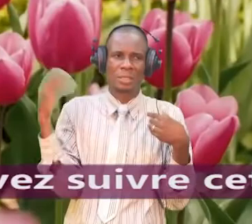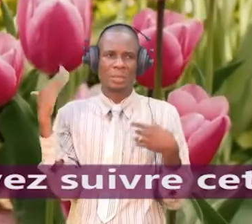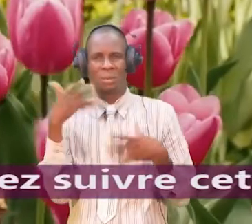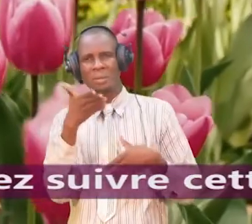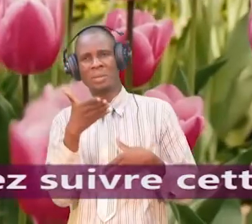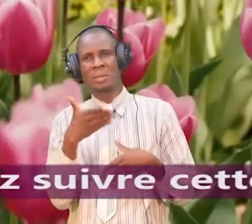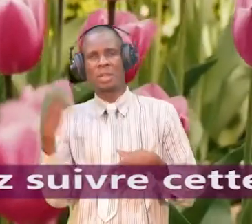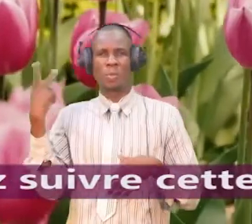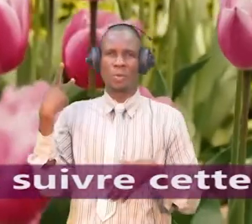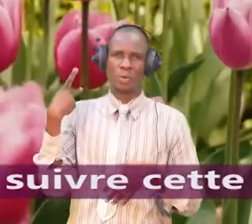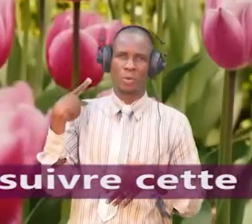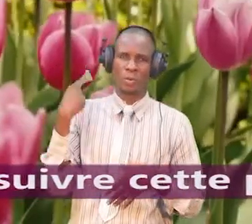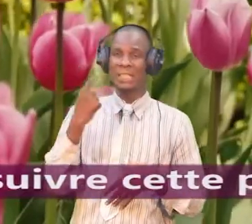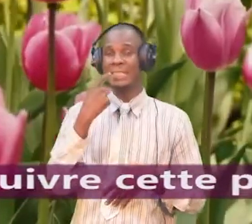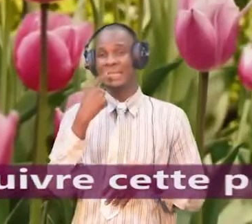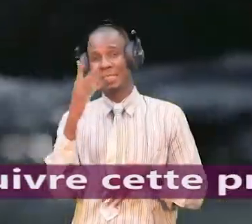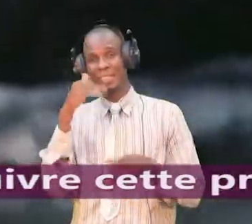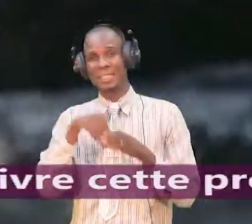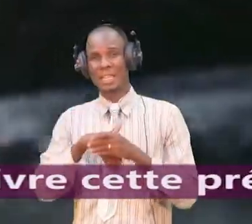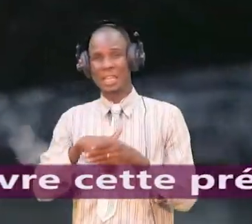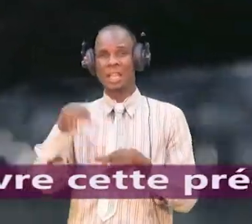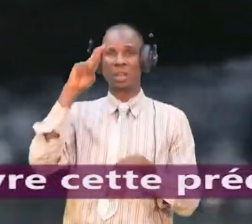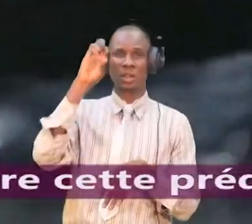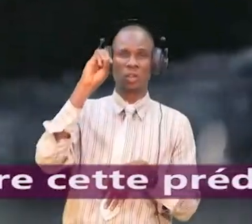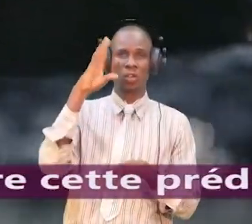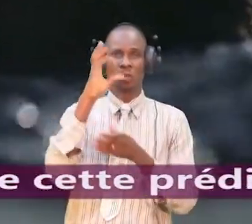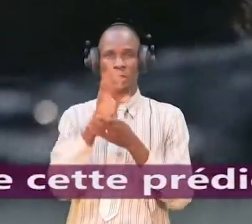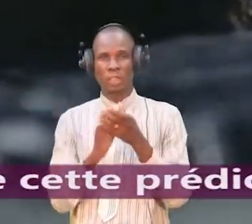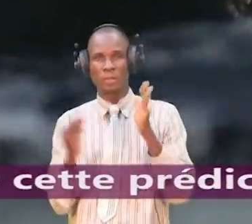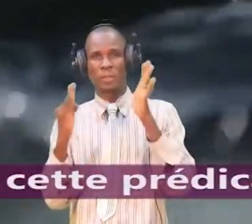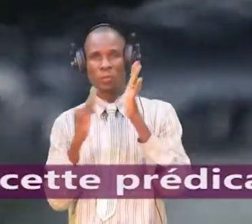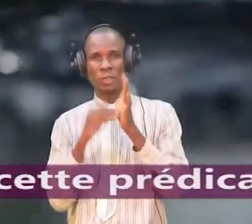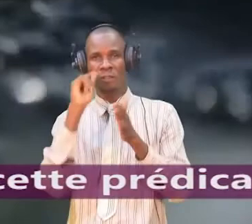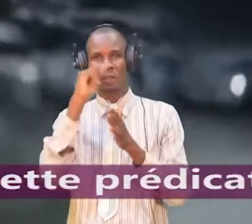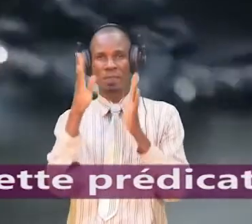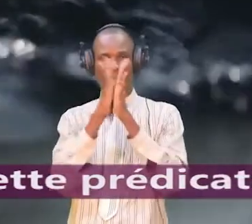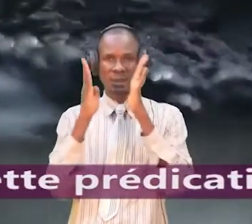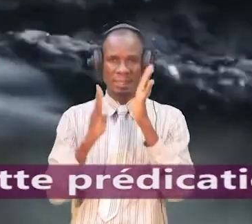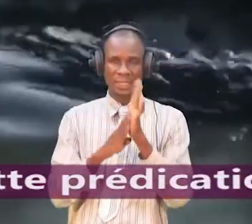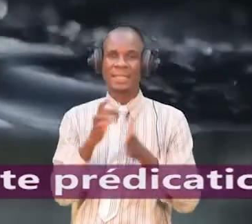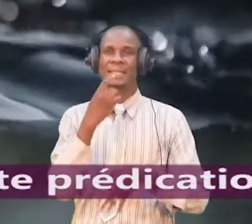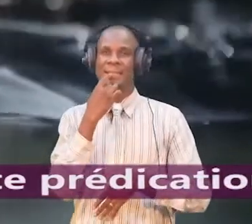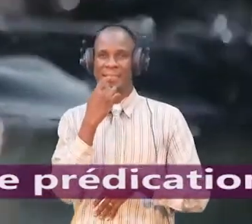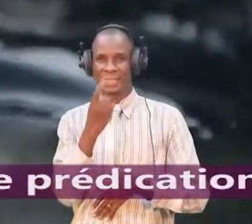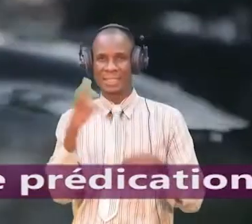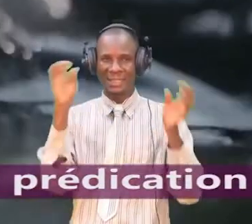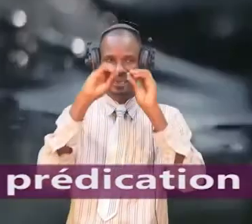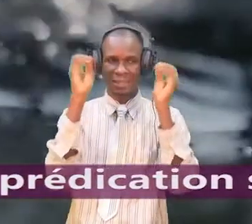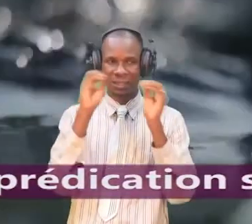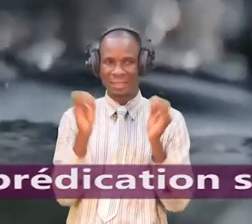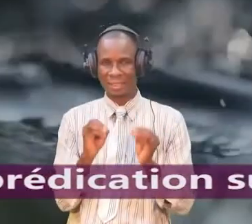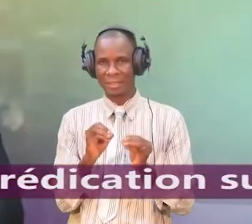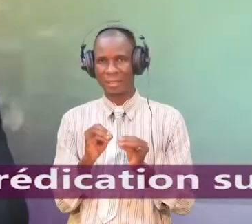Liwa eyebaki na kobeta kaka moto te, kasi eyebaki na kokota pe na kati ya bokela minyoso oyo ekotaki na